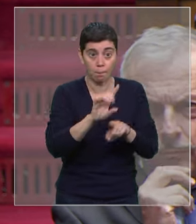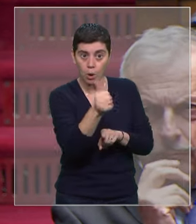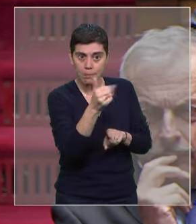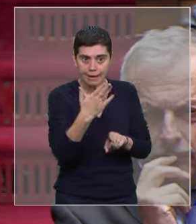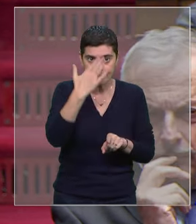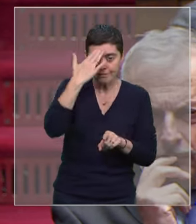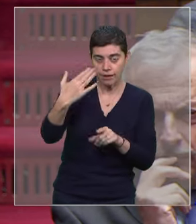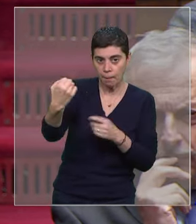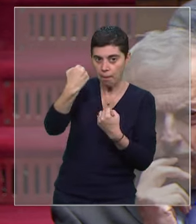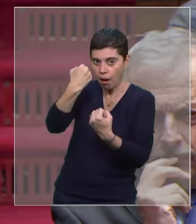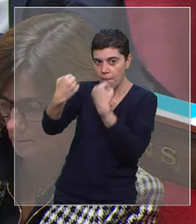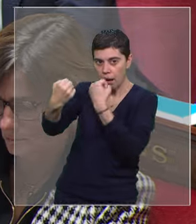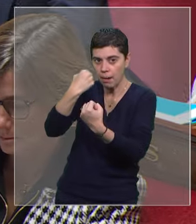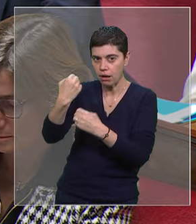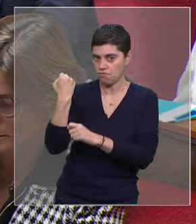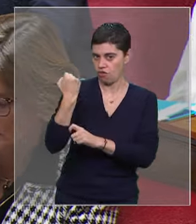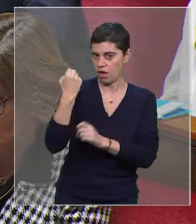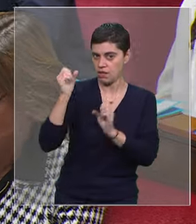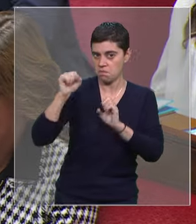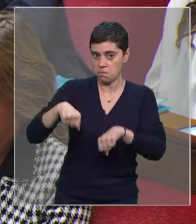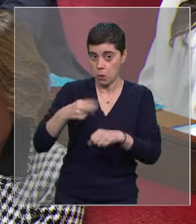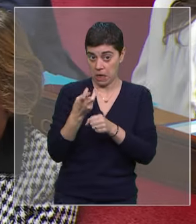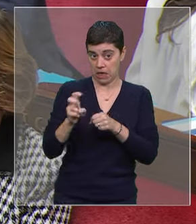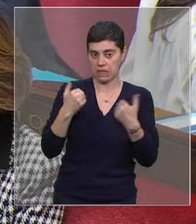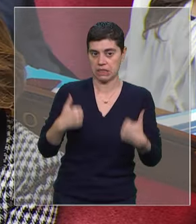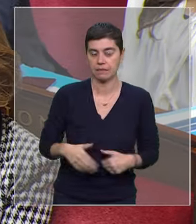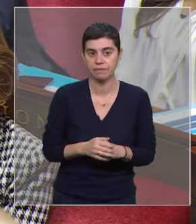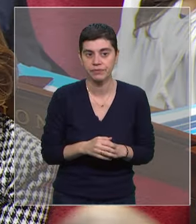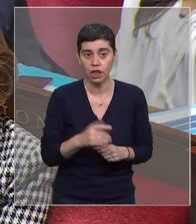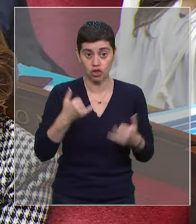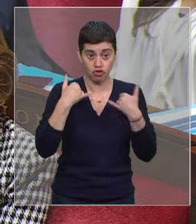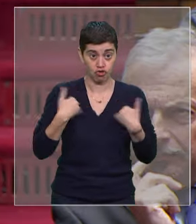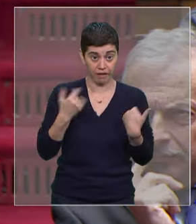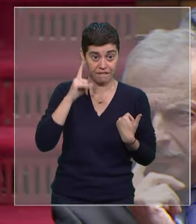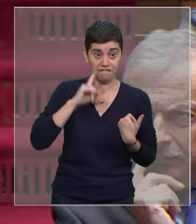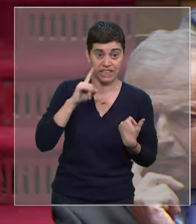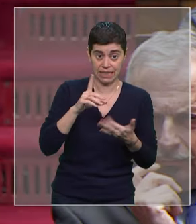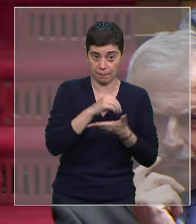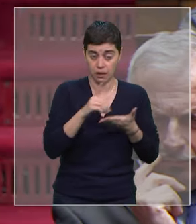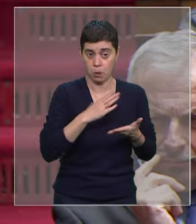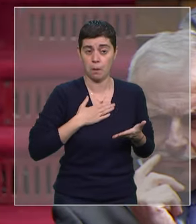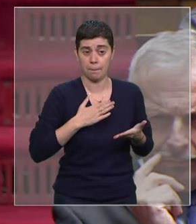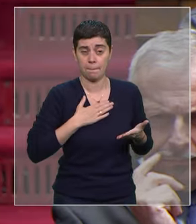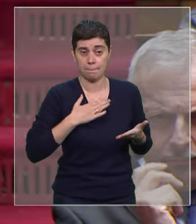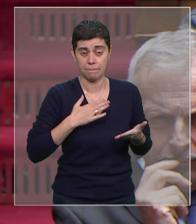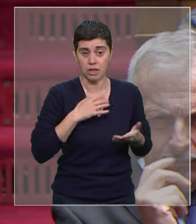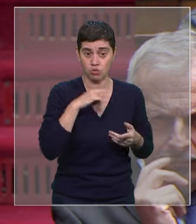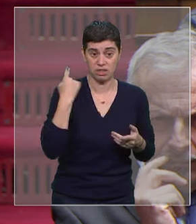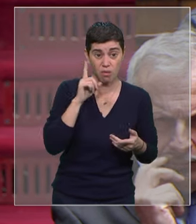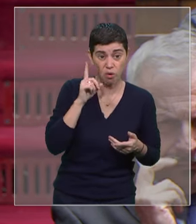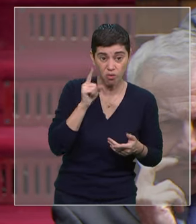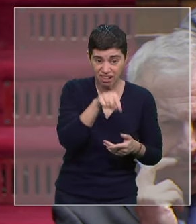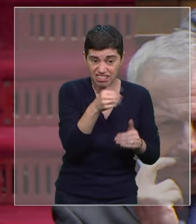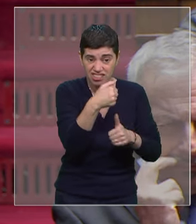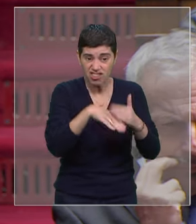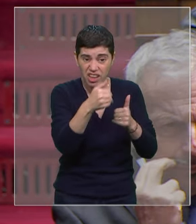prennent les coups et risquent même leur peau. C'est accepter le suicide d'une jeune fille dans mon département après qu'elle a été violée dans une unité pour